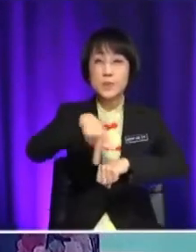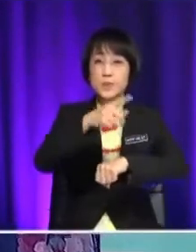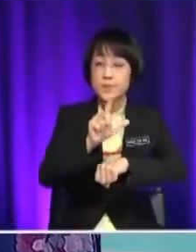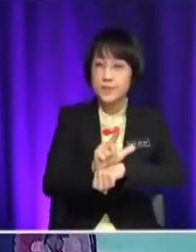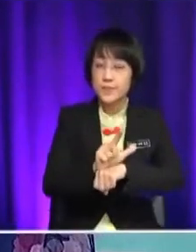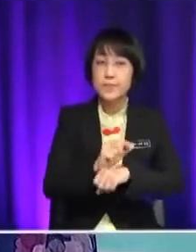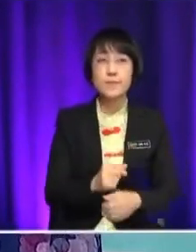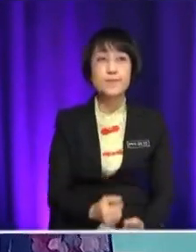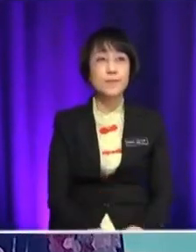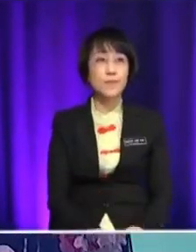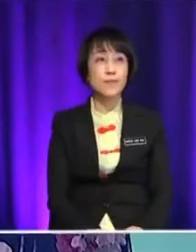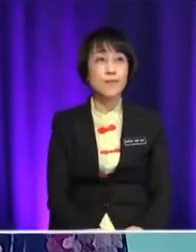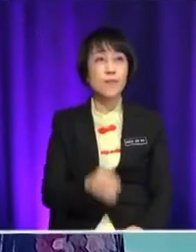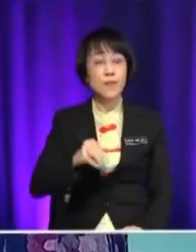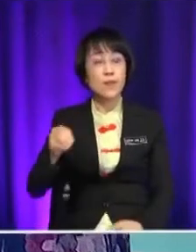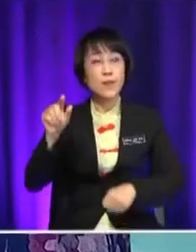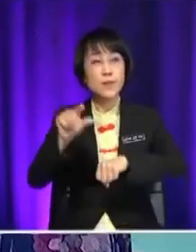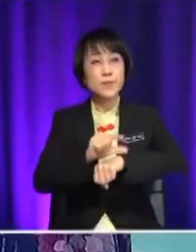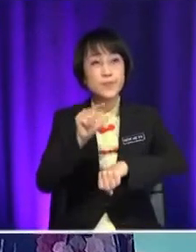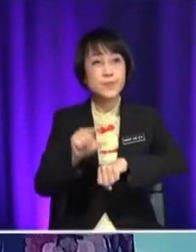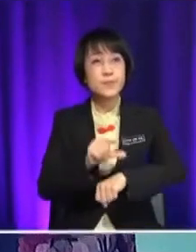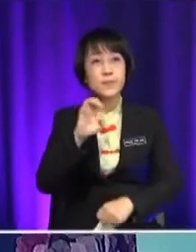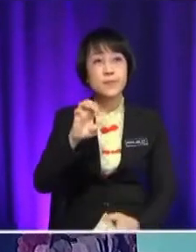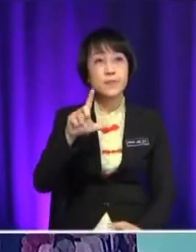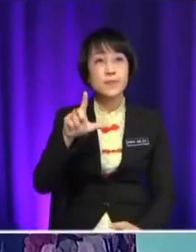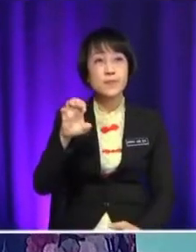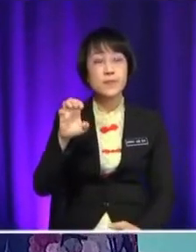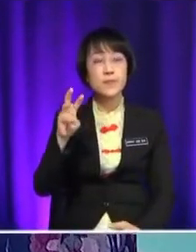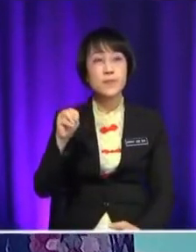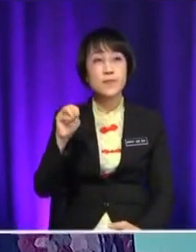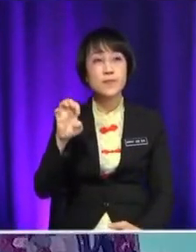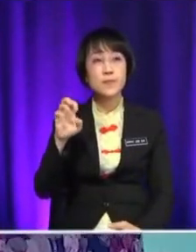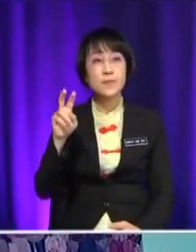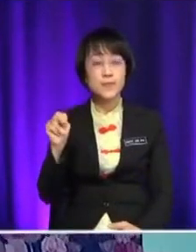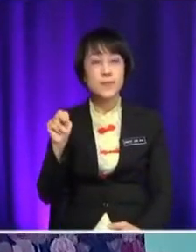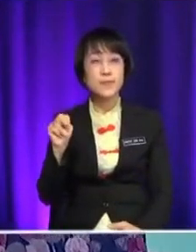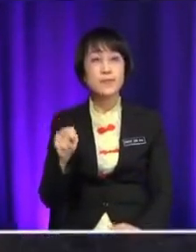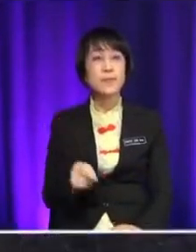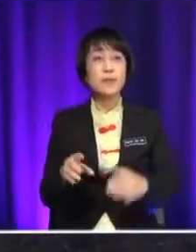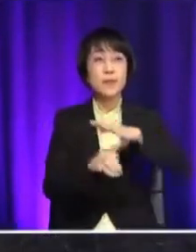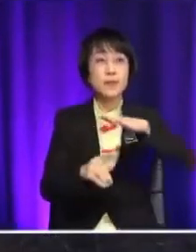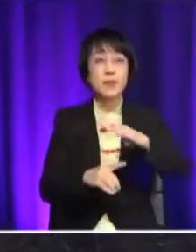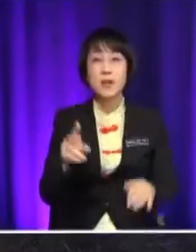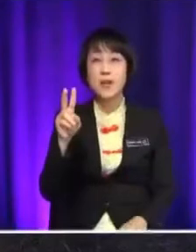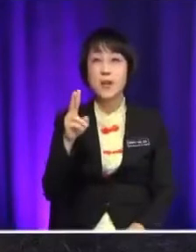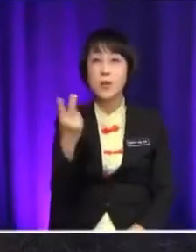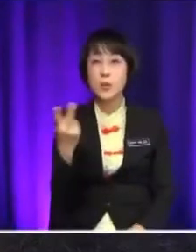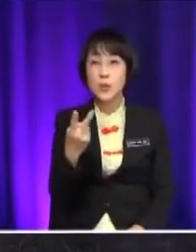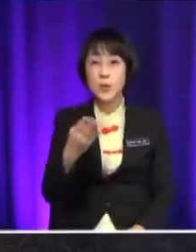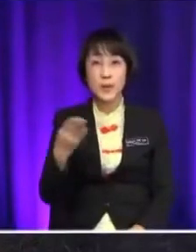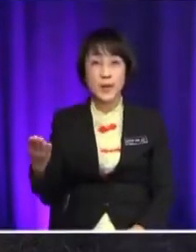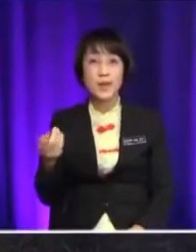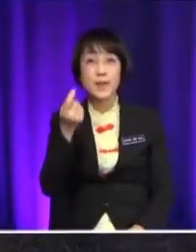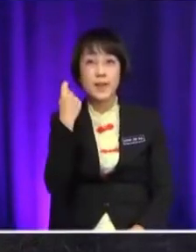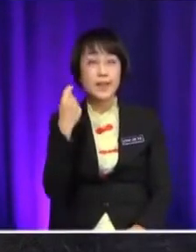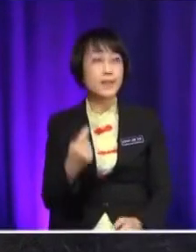itu dengan berdasarkan kedua-dua bahan tadi. Ya, betul, cikgu. Dan cikgu, kalau kita tengok di papan